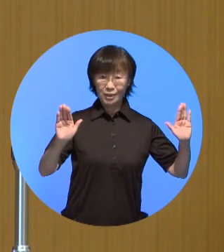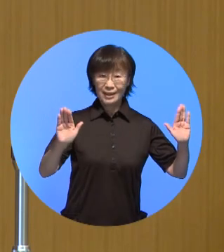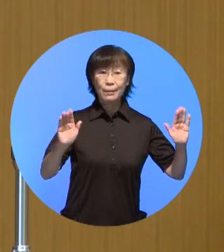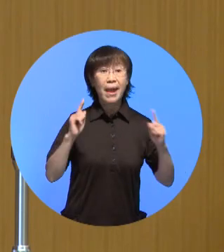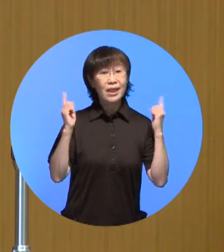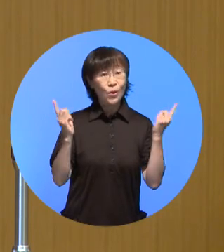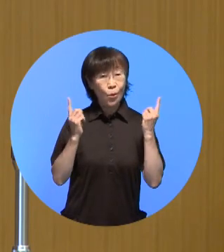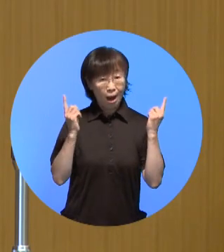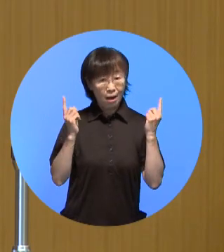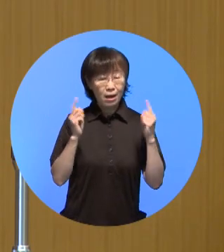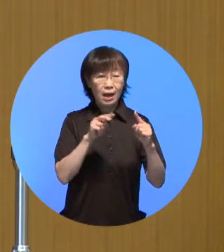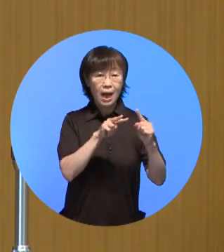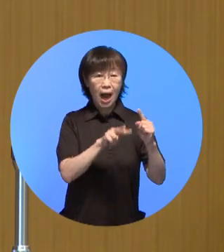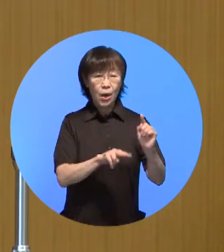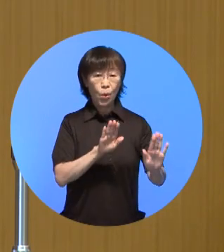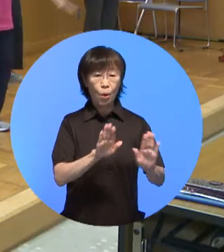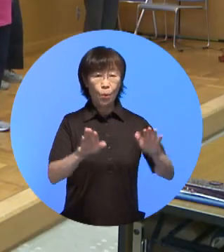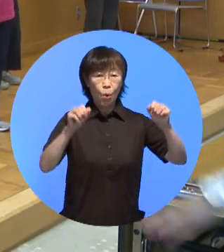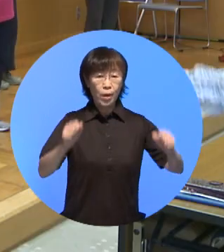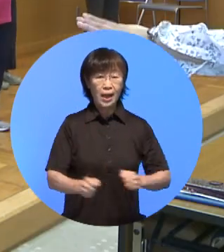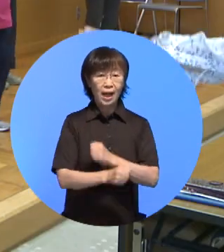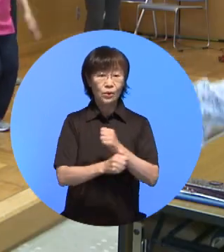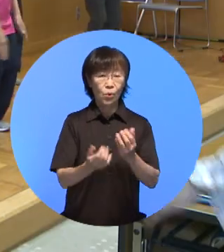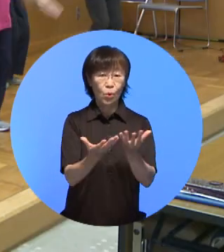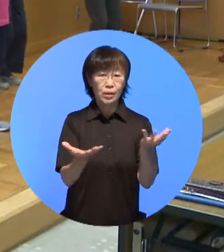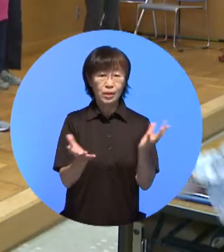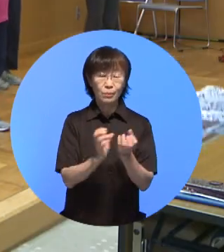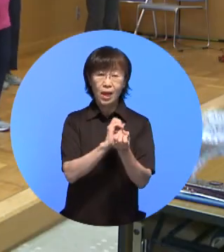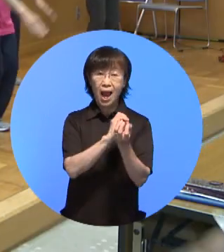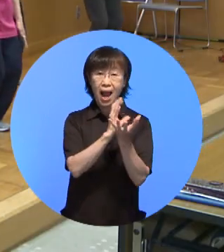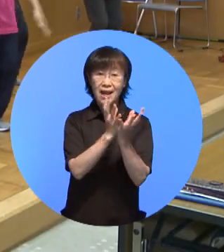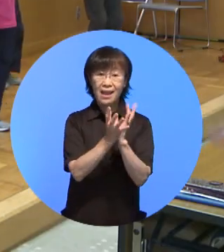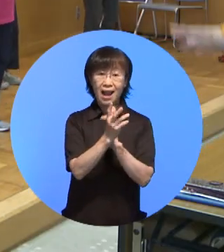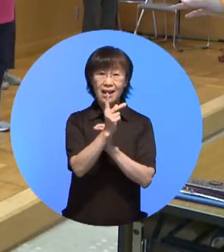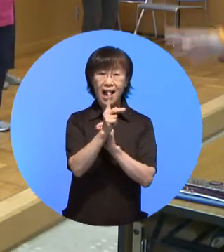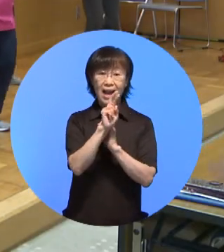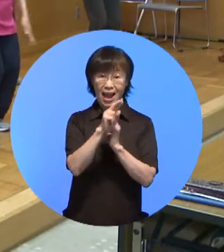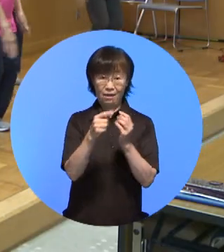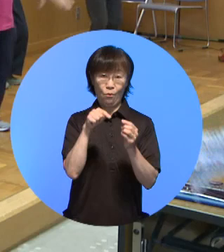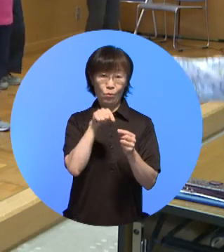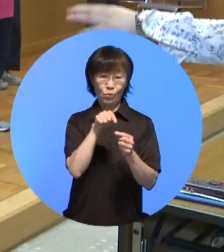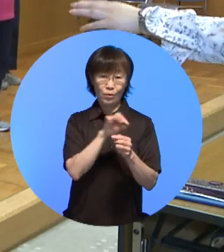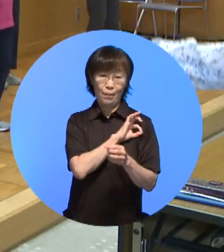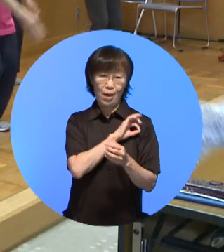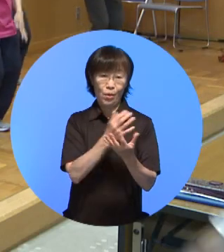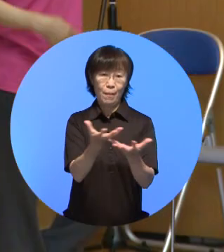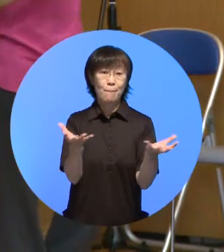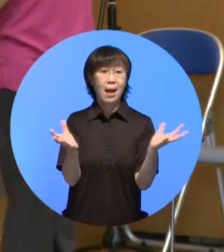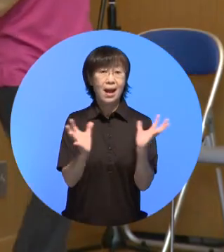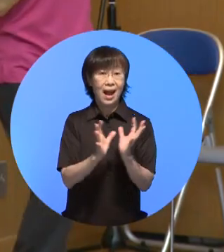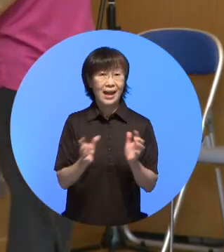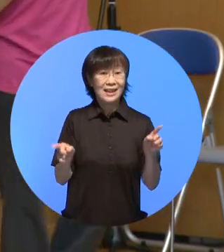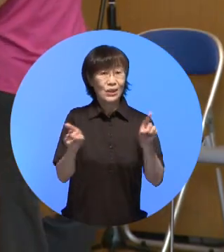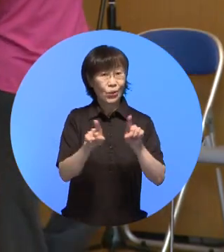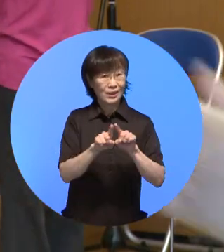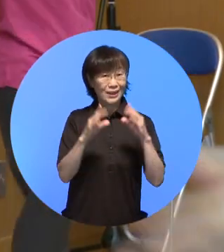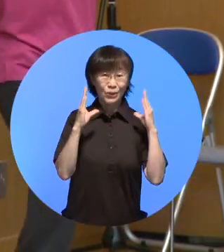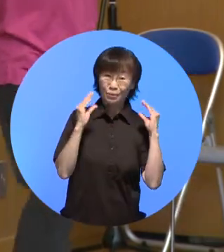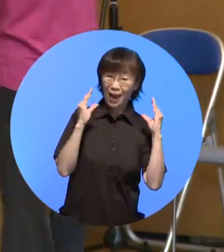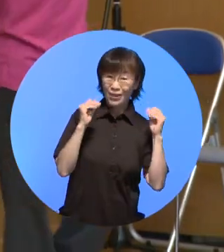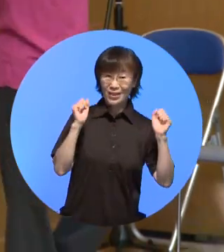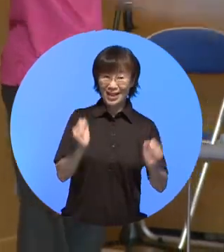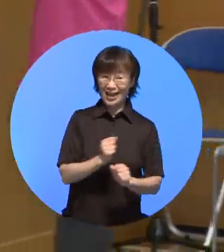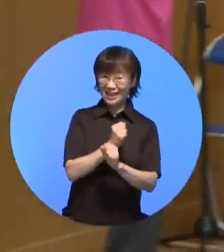イベントでは介護予防体操を行っているグループ花からが来場者と一緒にすいたスマイル体操を